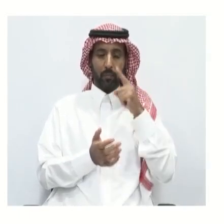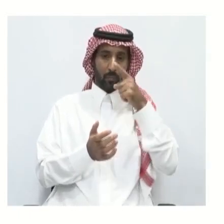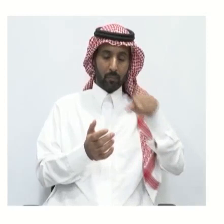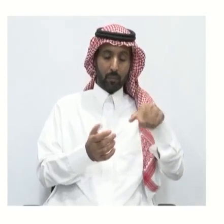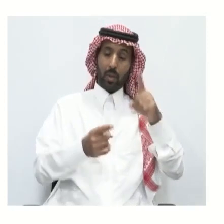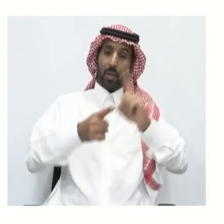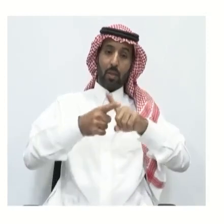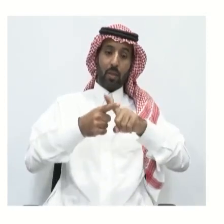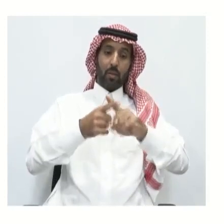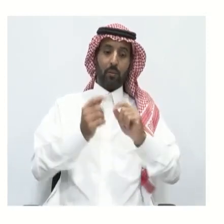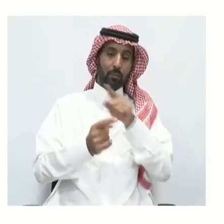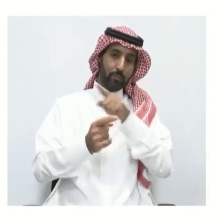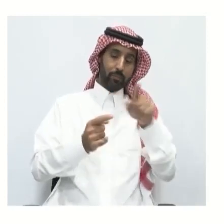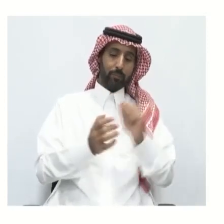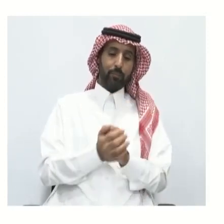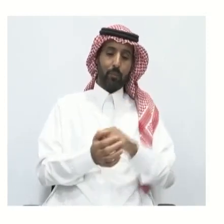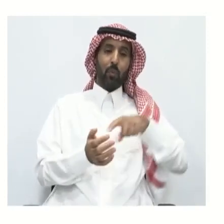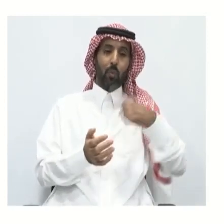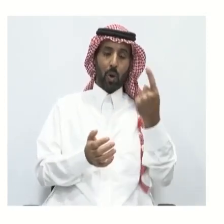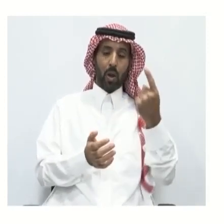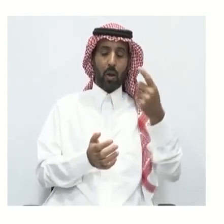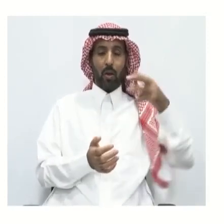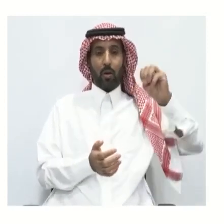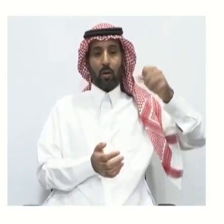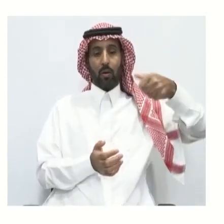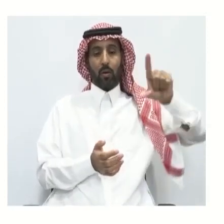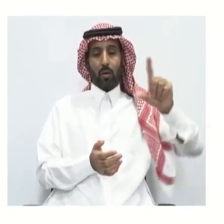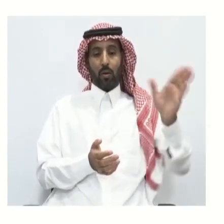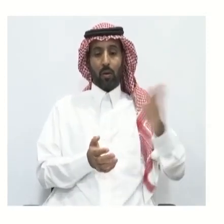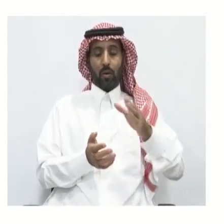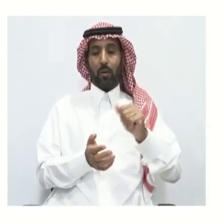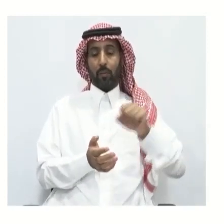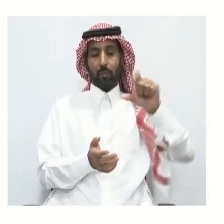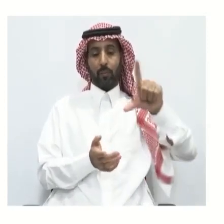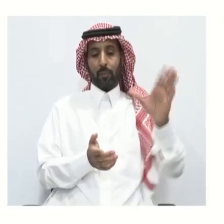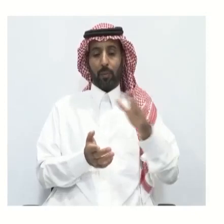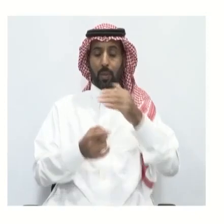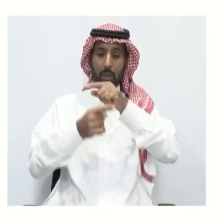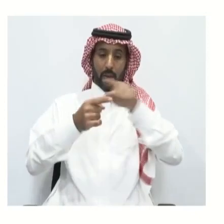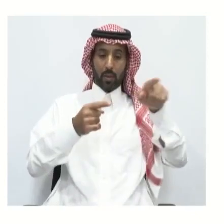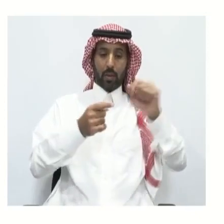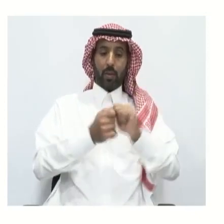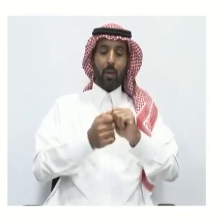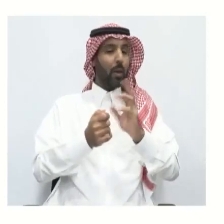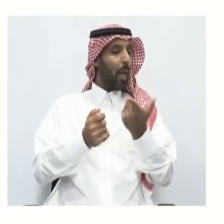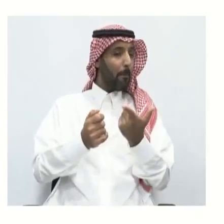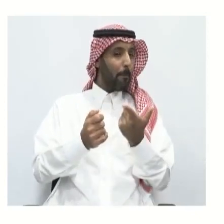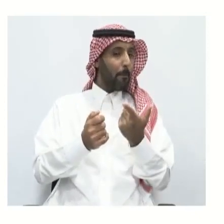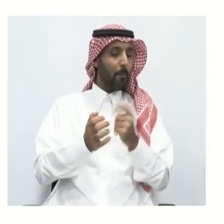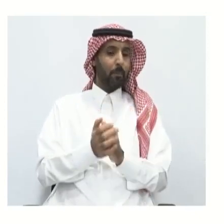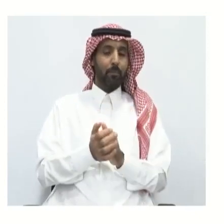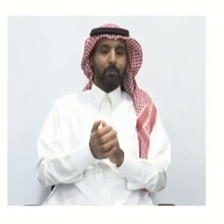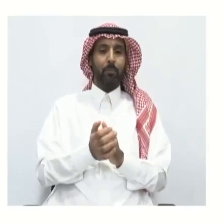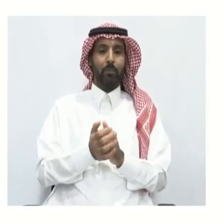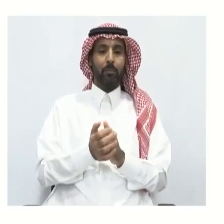الموليه قانون كتله الموليه هو مولاه الالمنيوم لدي طبعا واحد على الكتله الموليه لمركب